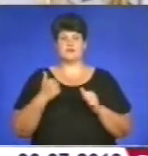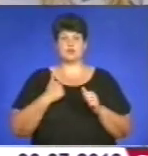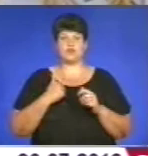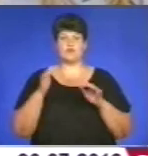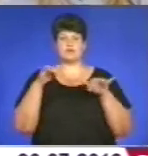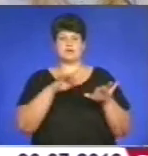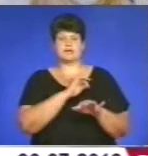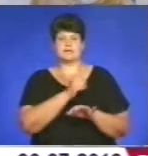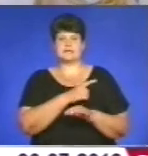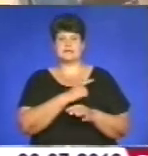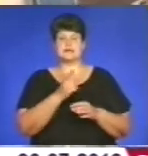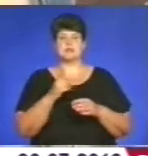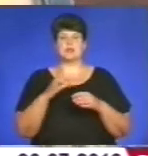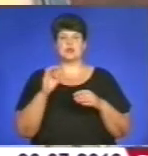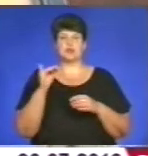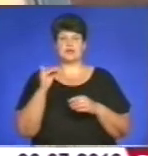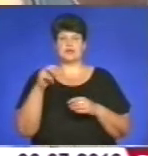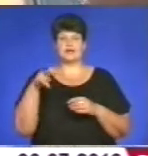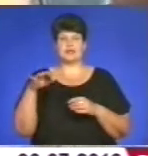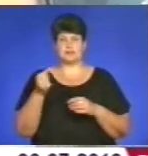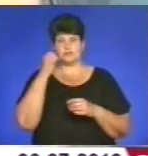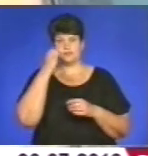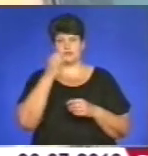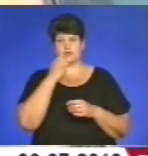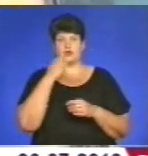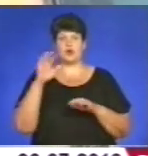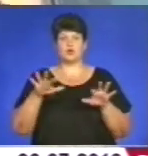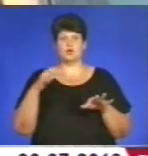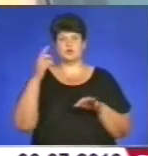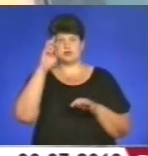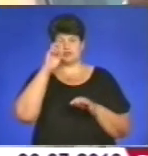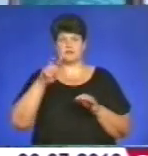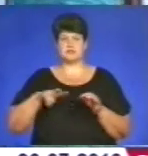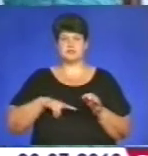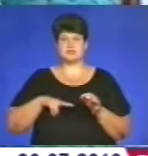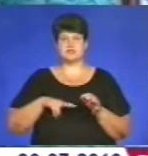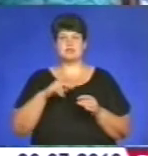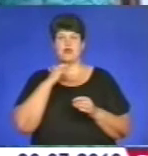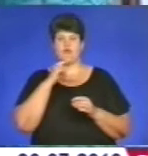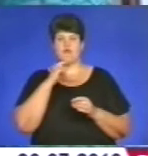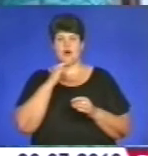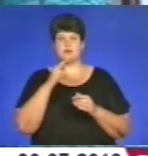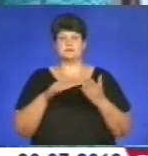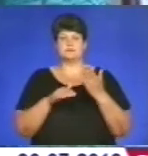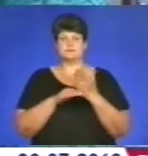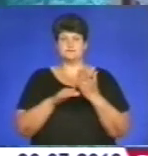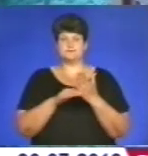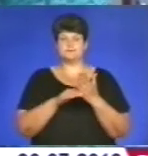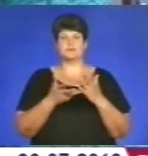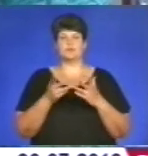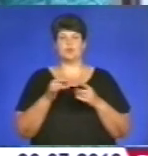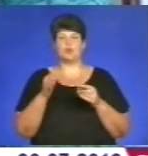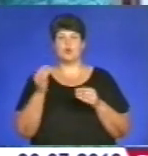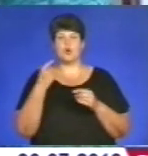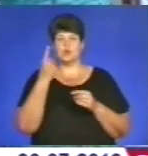сил України Юрій Ільїн висловив вдячність голові облдержадміністрації Валентину Хоптяну за увагу та побутово-матеріальне забезпечення особового